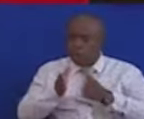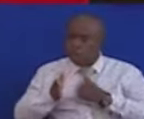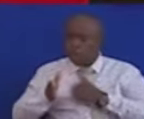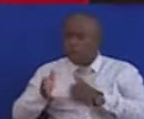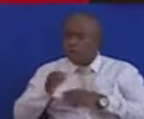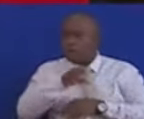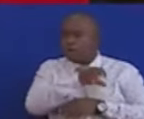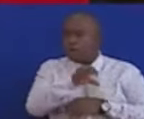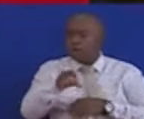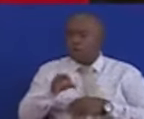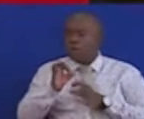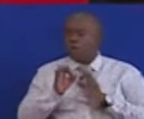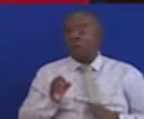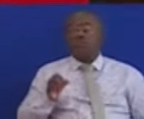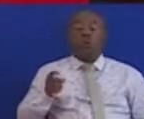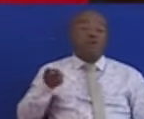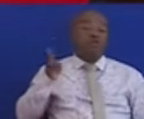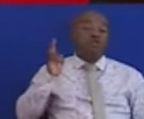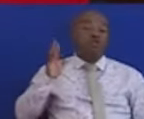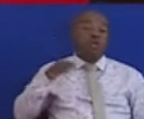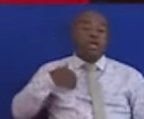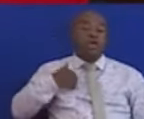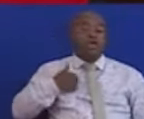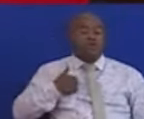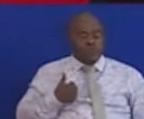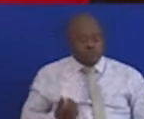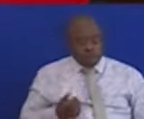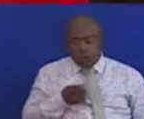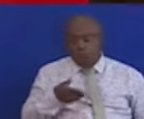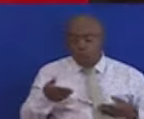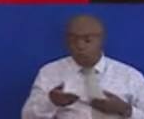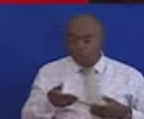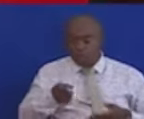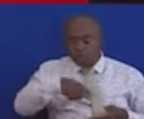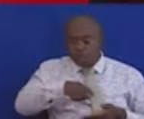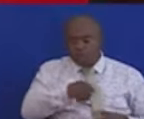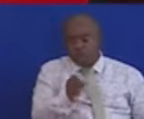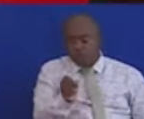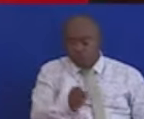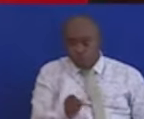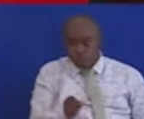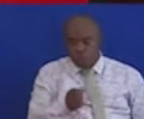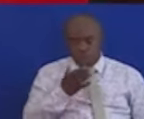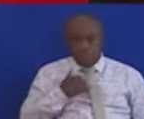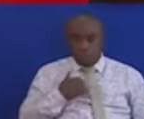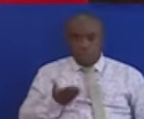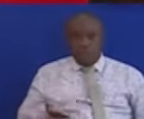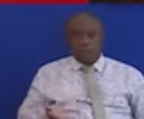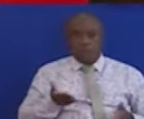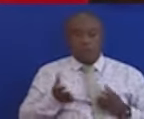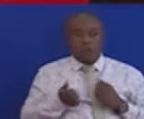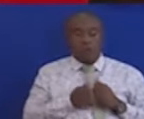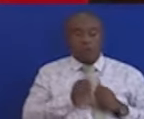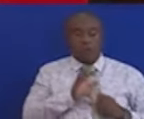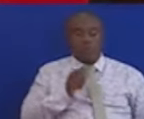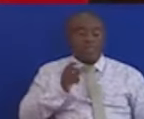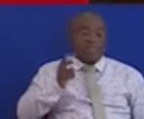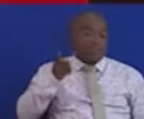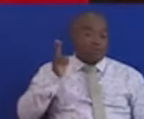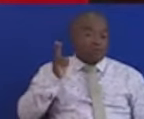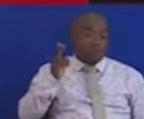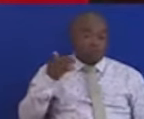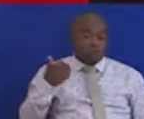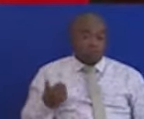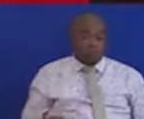ni mko amba ni wa kih istoria tume choka kuwa mji mkw na Sisi tunat Taka maele iki vit vya kih istoria MH eshima mwen yeki vi